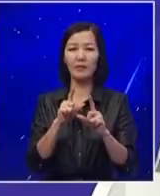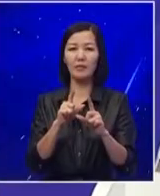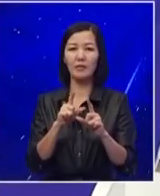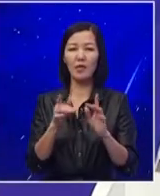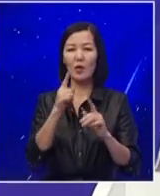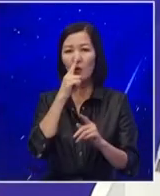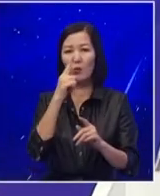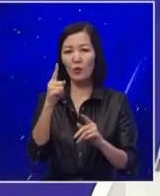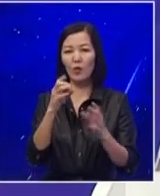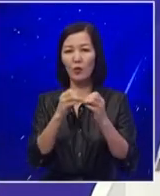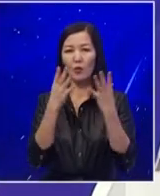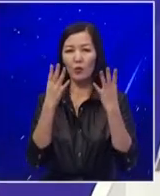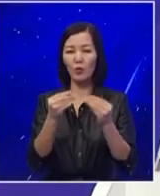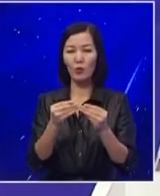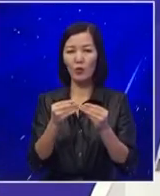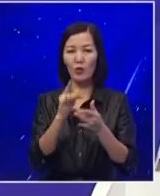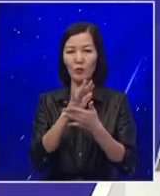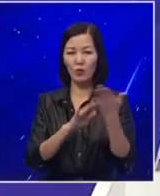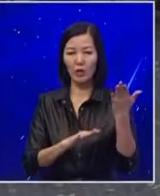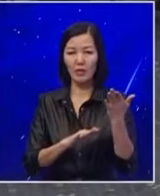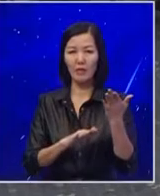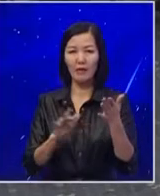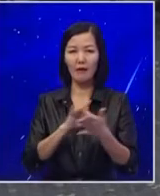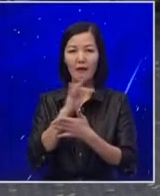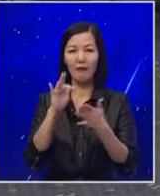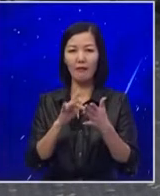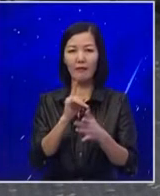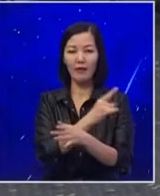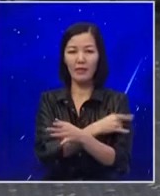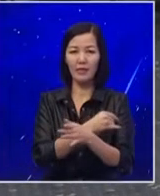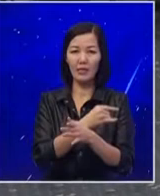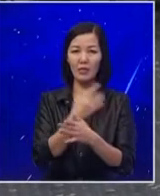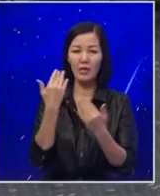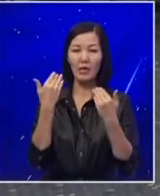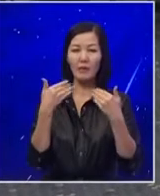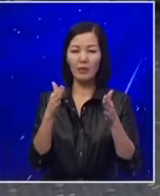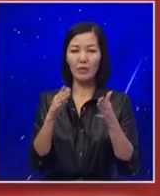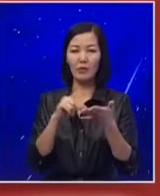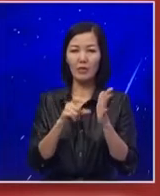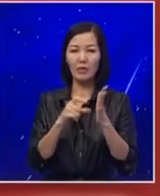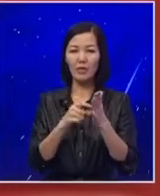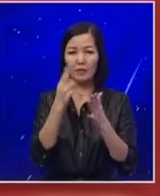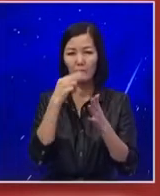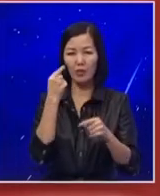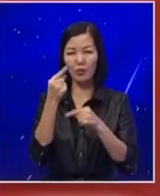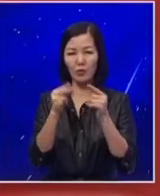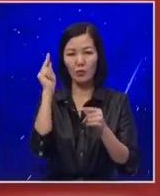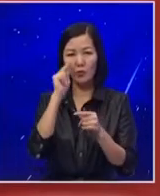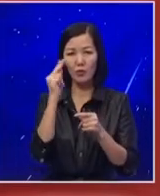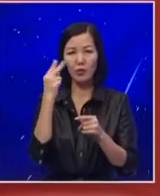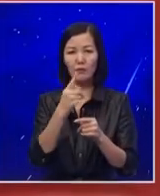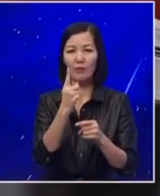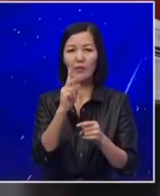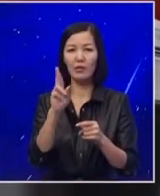онлайн оқу тағы 10 күнге ұзартылды. Яғни шаһарда кезекші және бітіруші сынып оқушылары үшін дәстүрлі форматта оқу 21